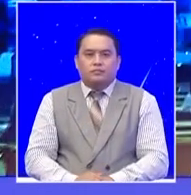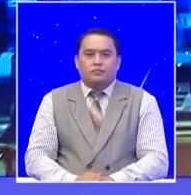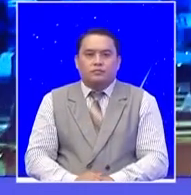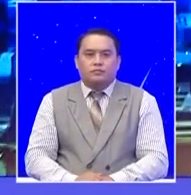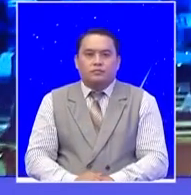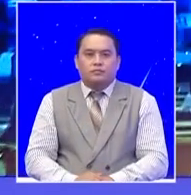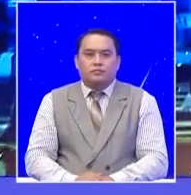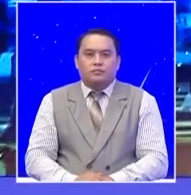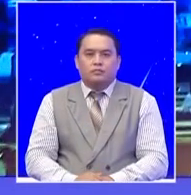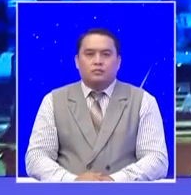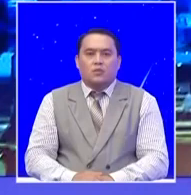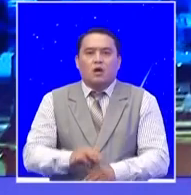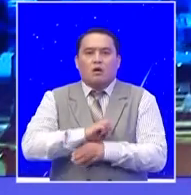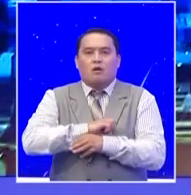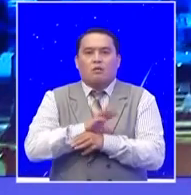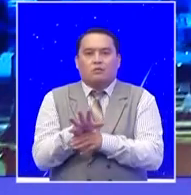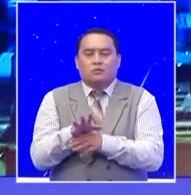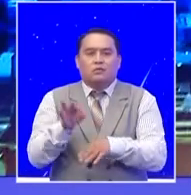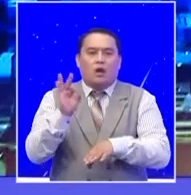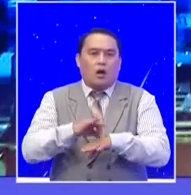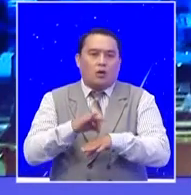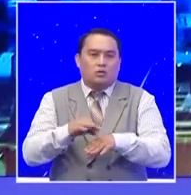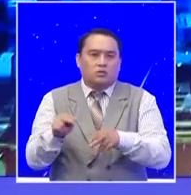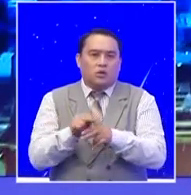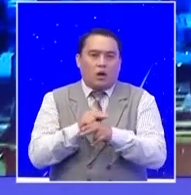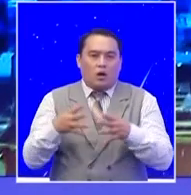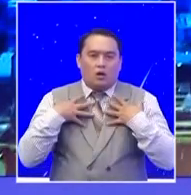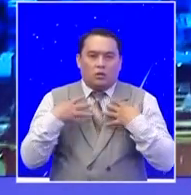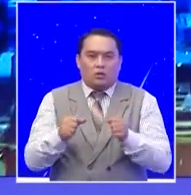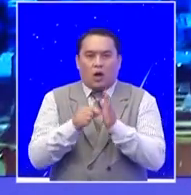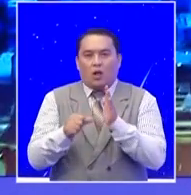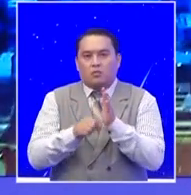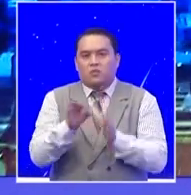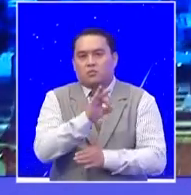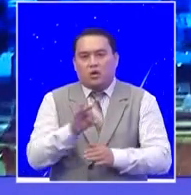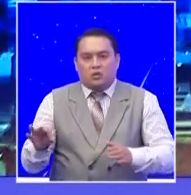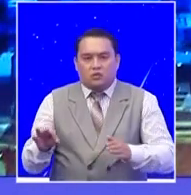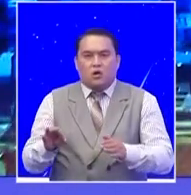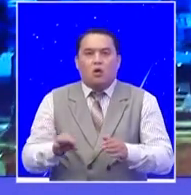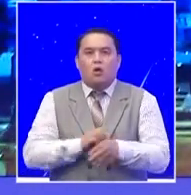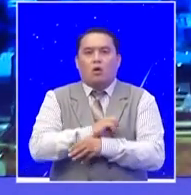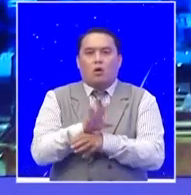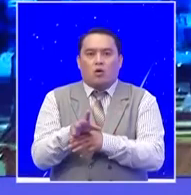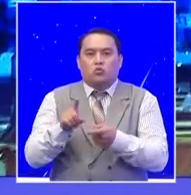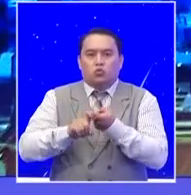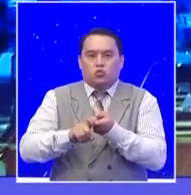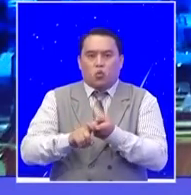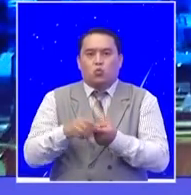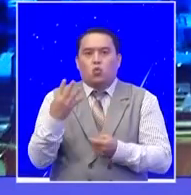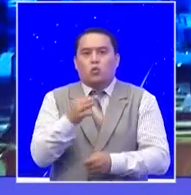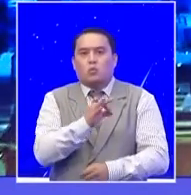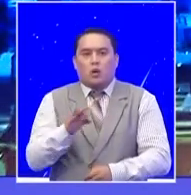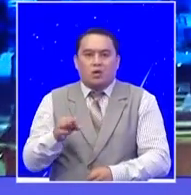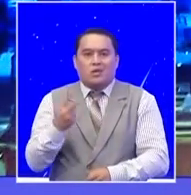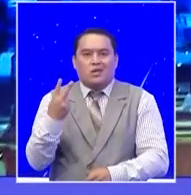Жағымды жаңалық, COVID-19 ауруынан жазылған науқастардың үлесі 60%-ға жетті. Тәулігіне коронавирус жұқтыру өсімі